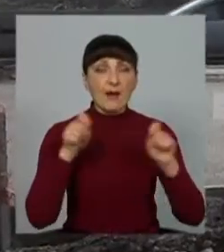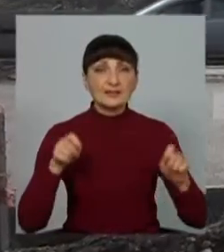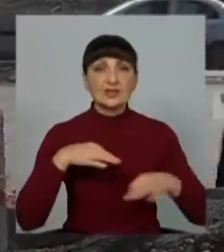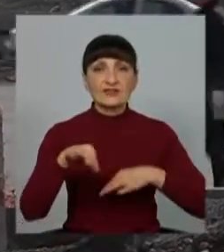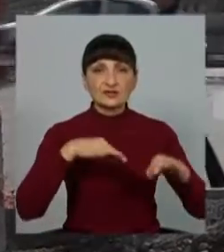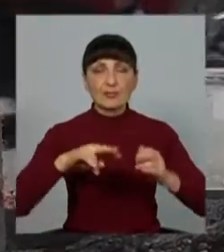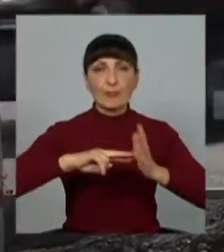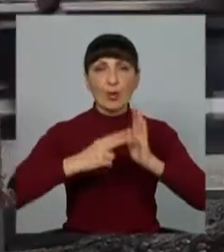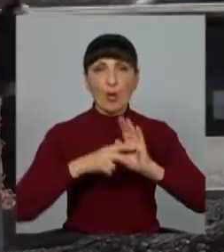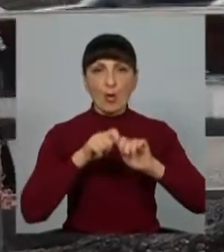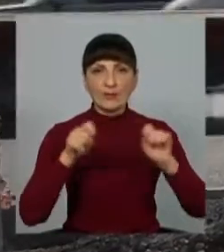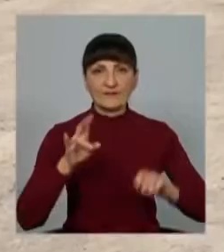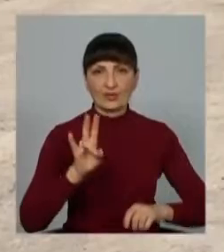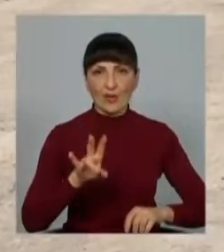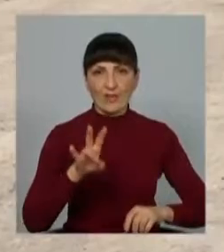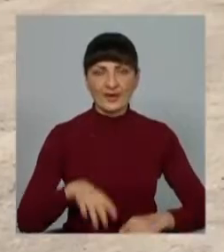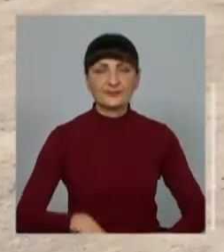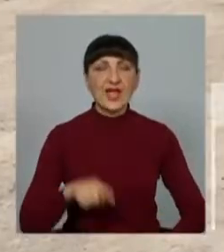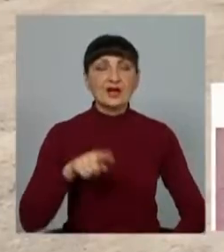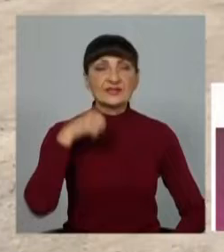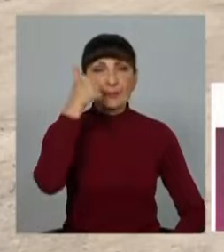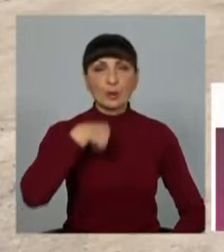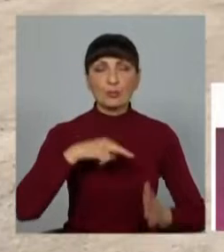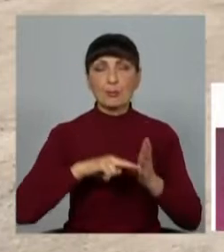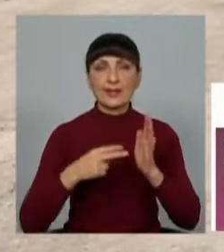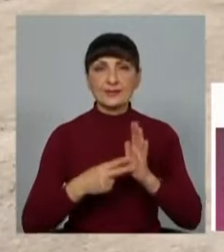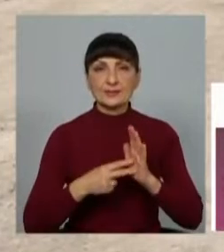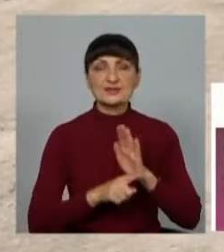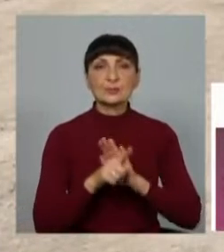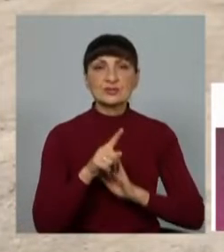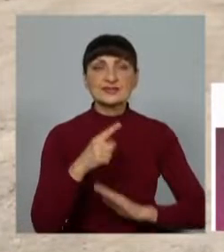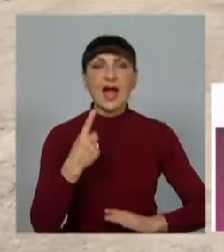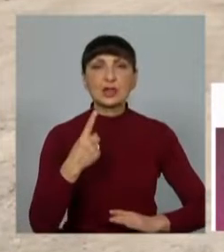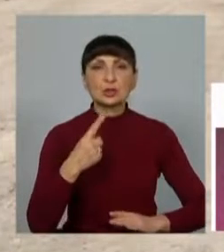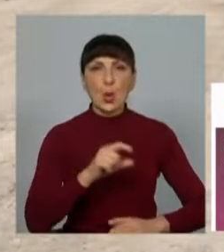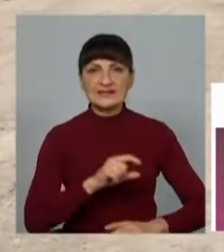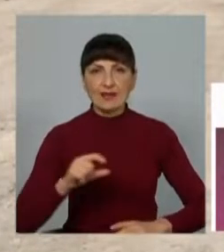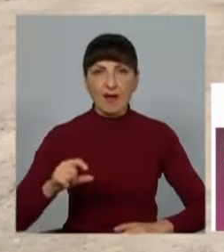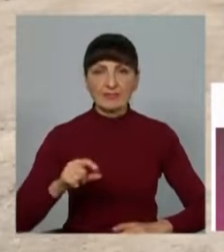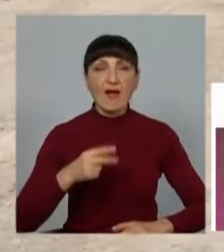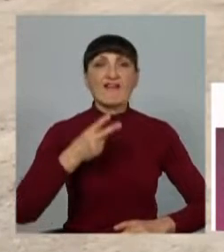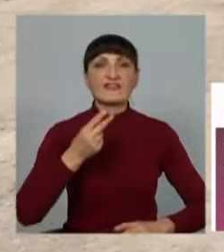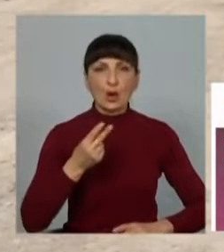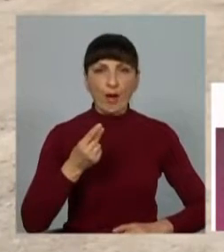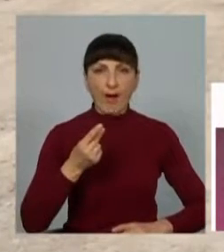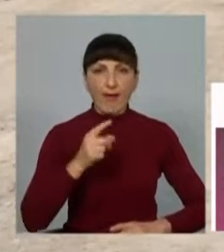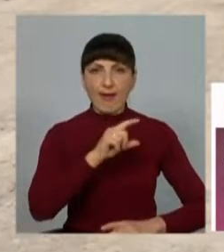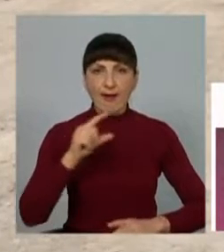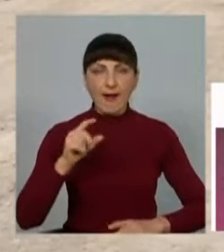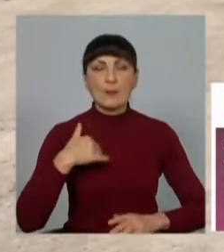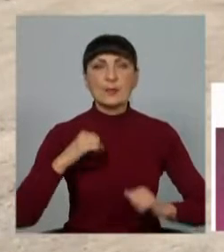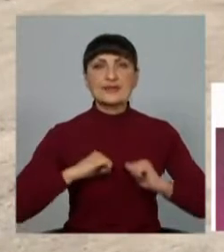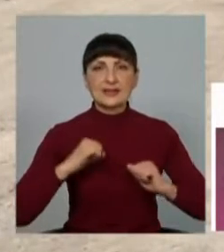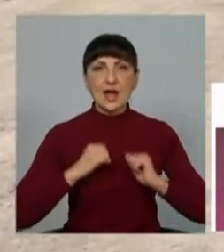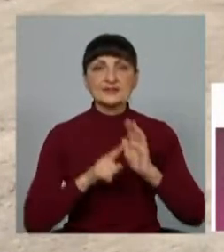ней планируется в ноябре. В этом году планируется запустить 1 эстакаду. Вторая по планам. Мы